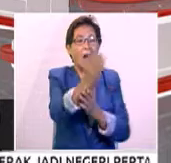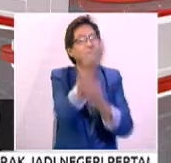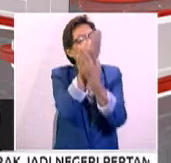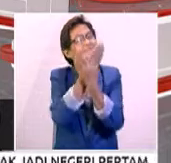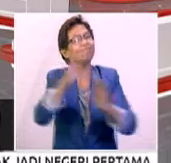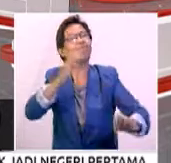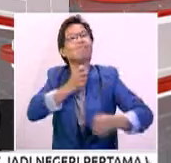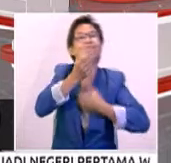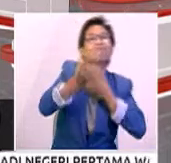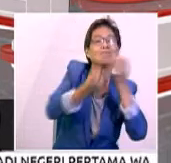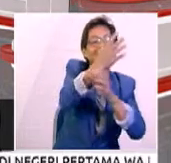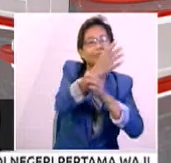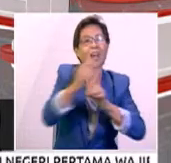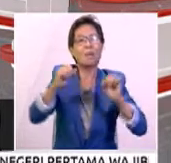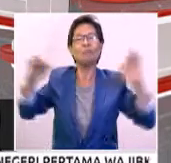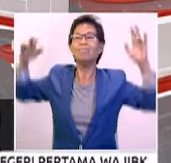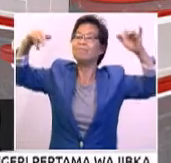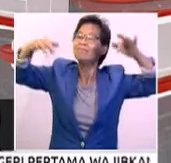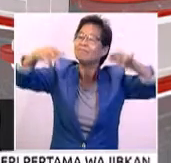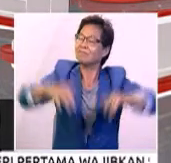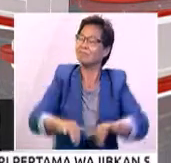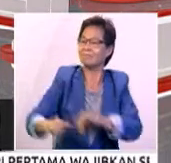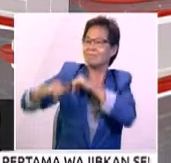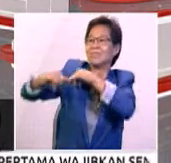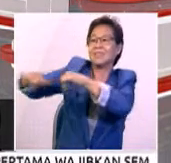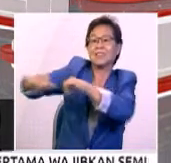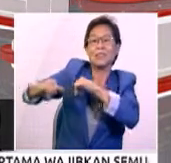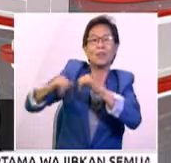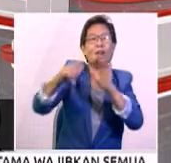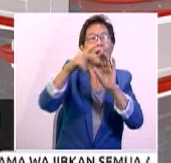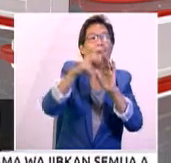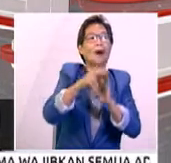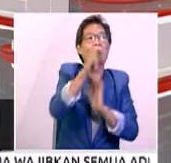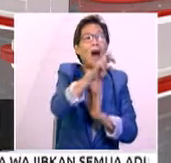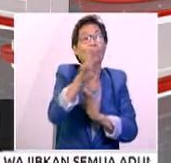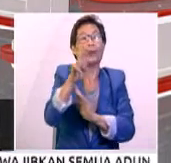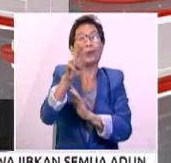kebebasan bersuara dan berhimpun selaras perkara 10 Perlembagaan Persekutuan.